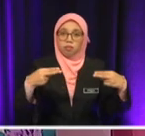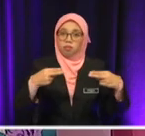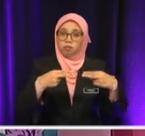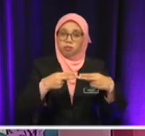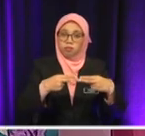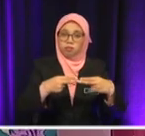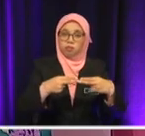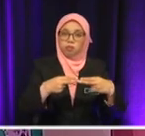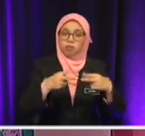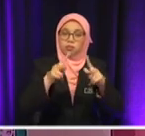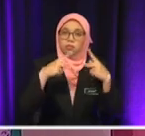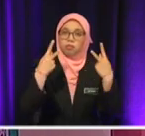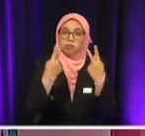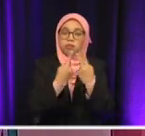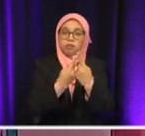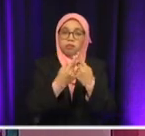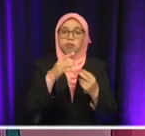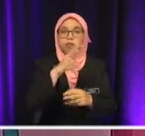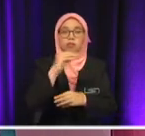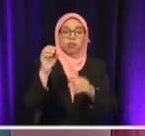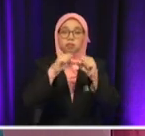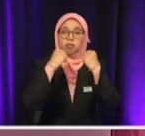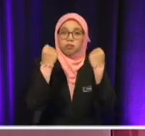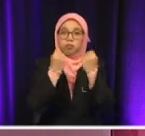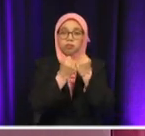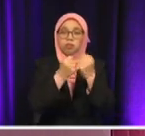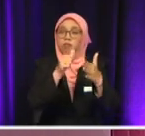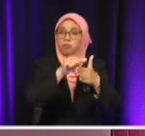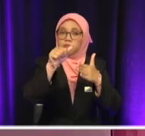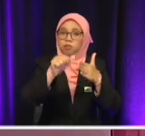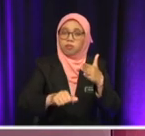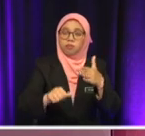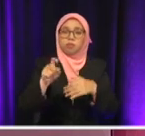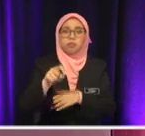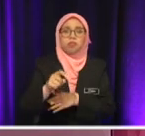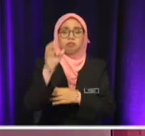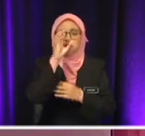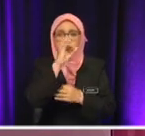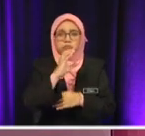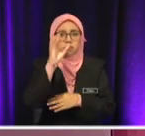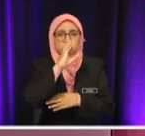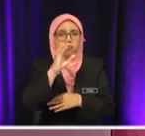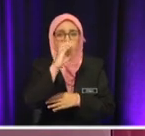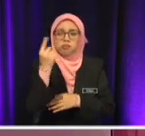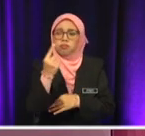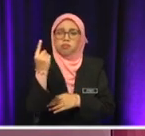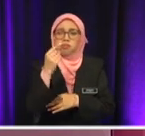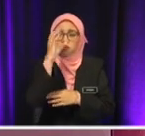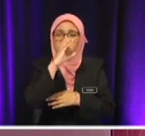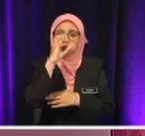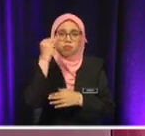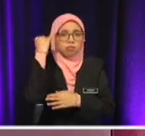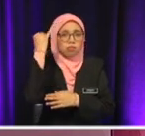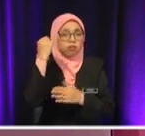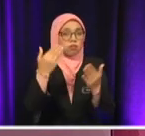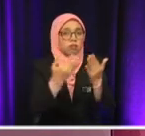komuniti setempat. Dan yang terakhir sekali, mestilah sentiasa nak cari ilmu-ilmu baru, tambah-tambah ilmu baharu